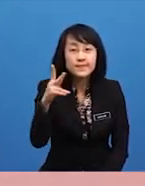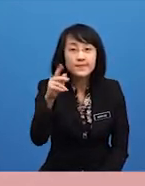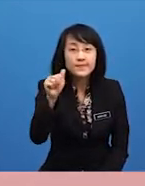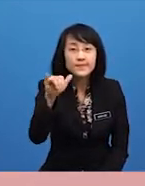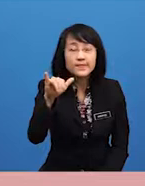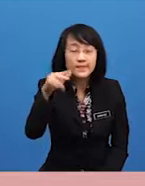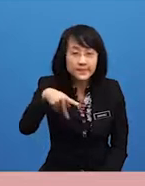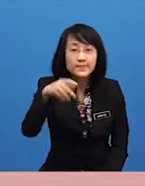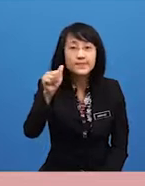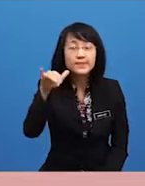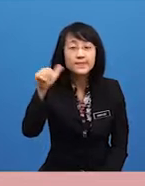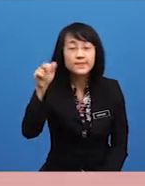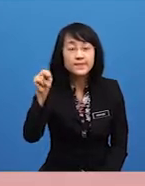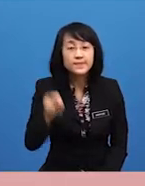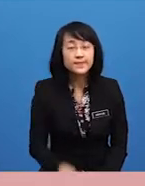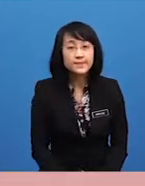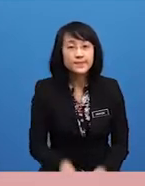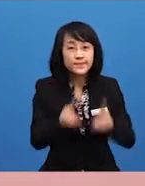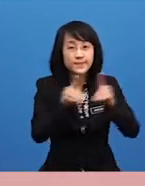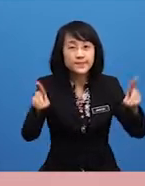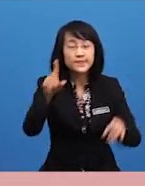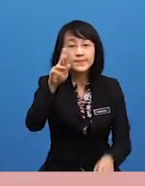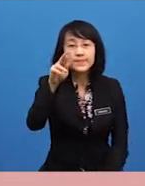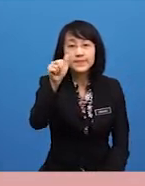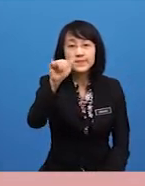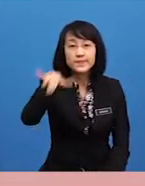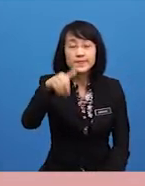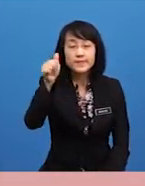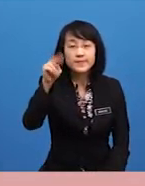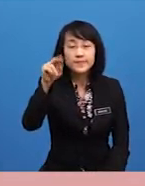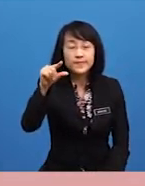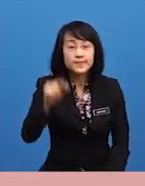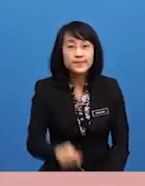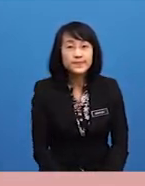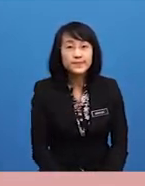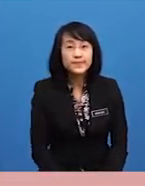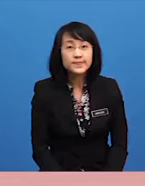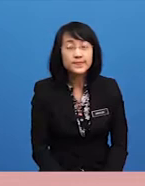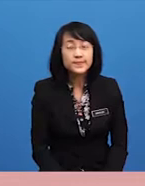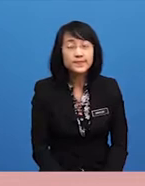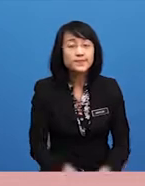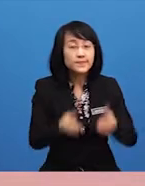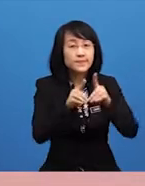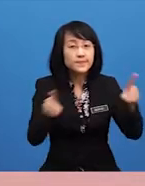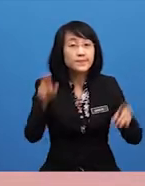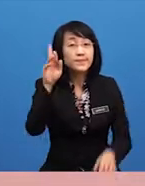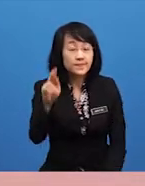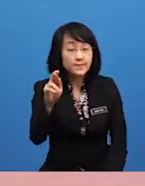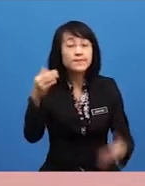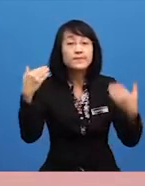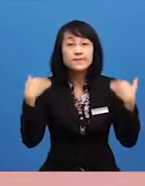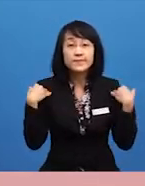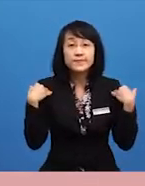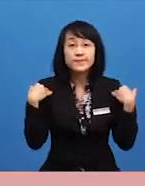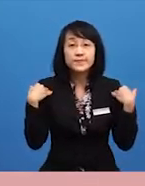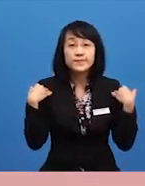terangkan pula berkaitan Delta Rajang. Murid-murid, Delta Rajang ini mempunyai